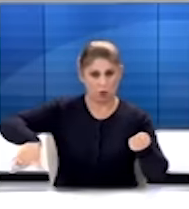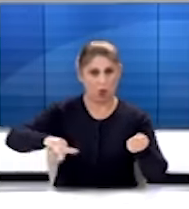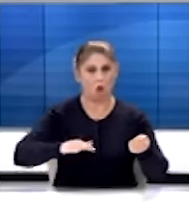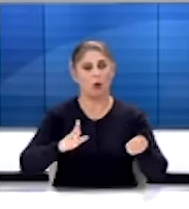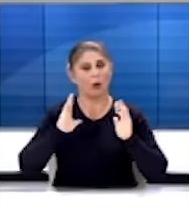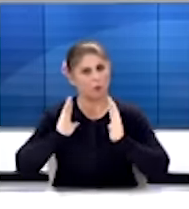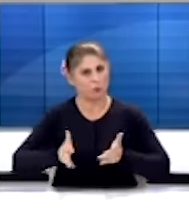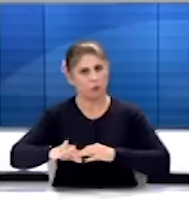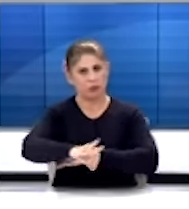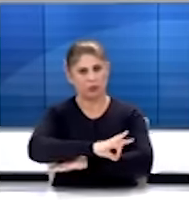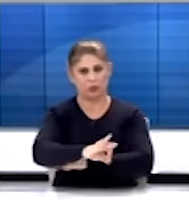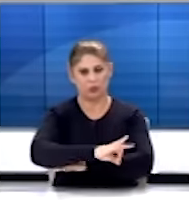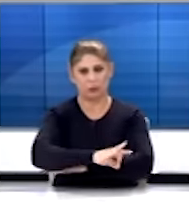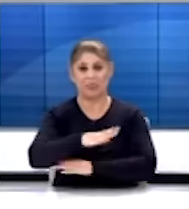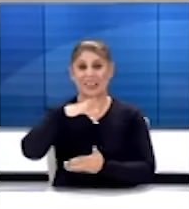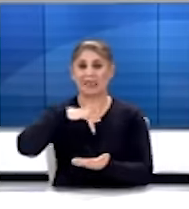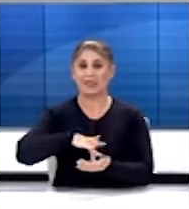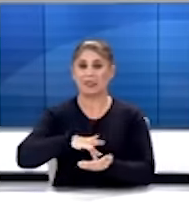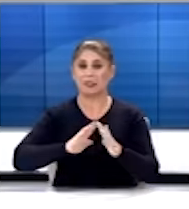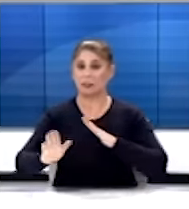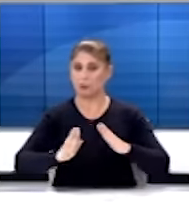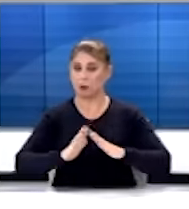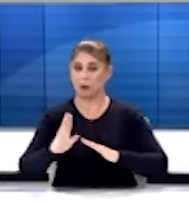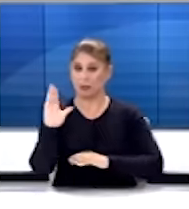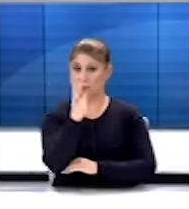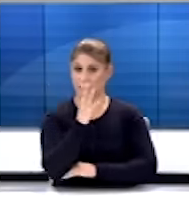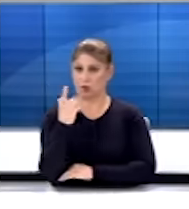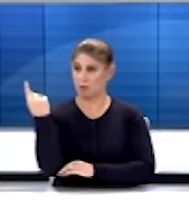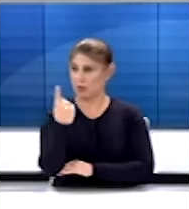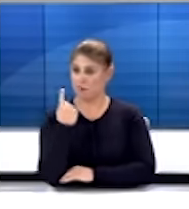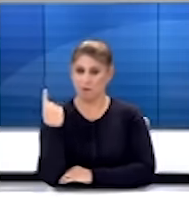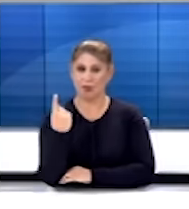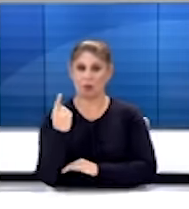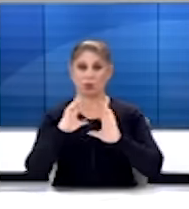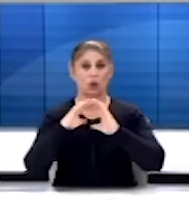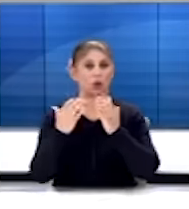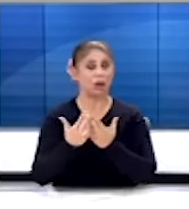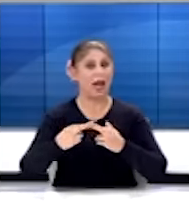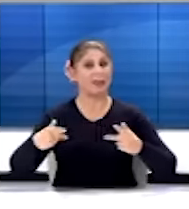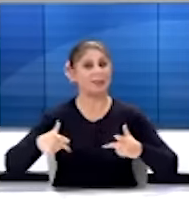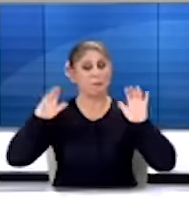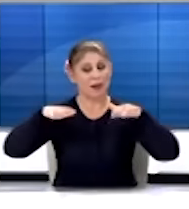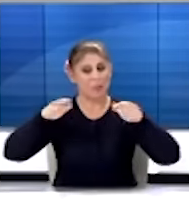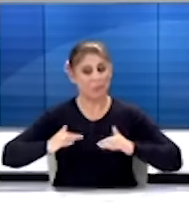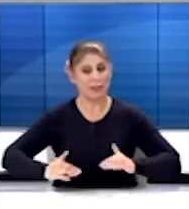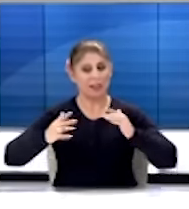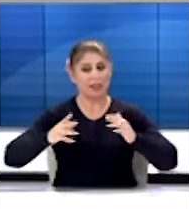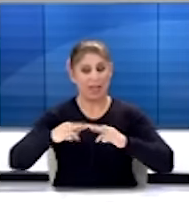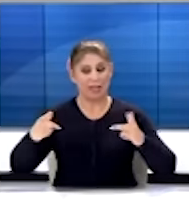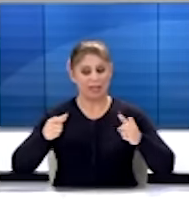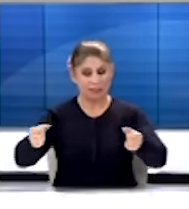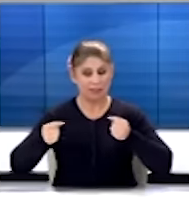μπορεί δηλαδή να σχεδιάζει κεντρικά για την προστασία των δασών, του περιβάλλοντος, για την ολοκληρωμένη αντιπλημμυρική